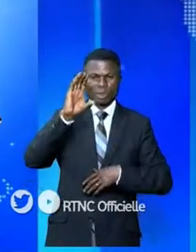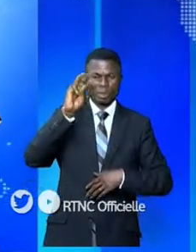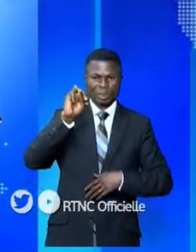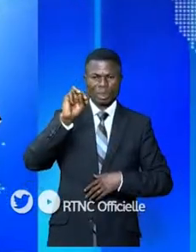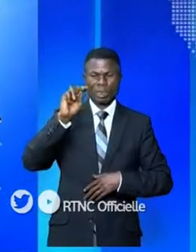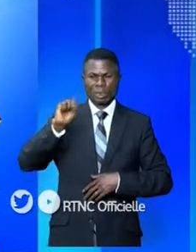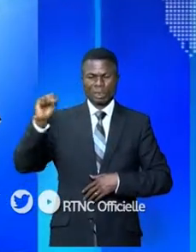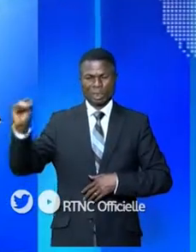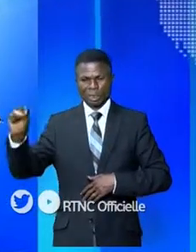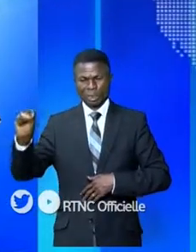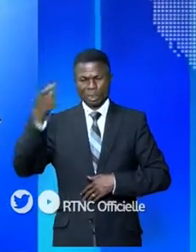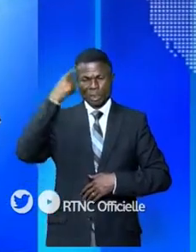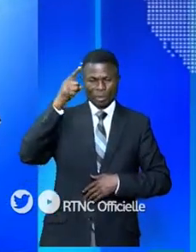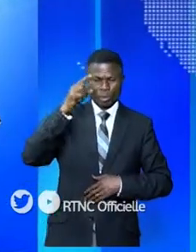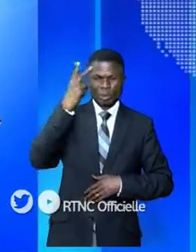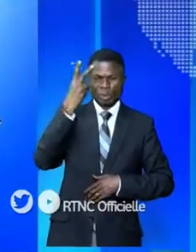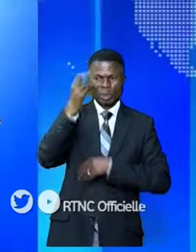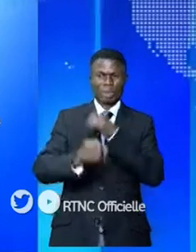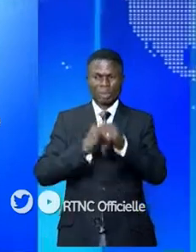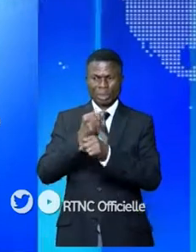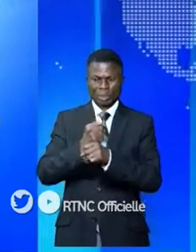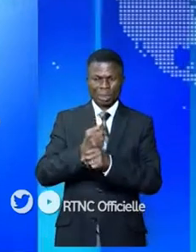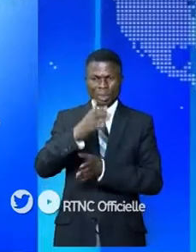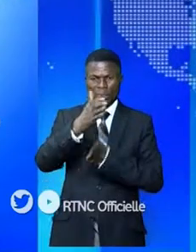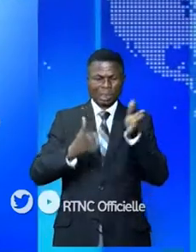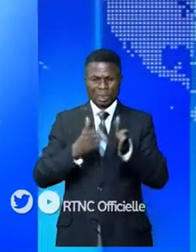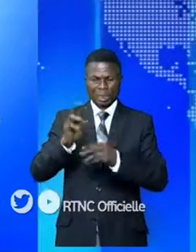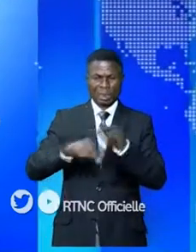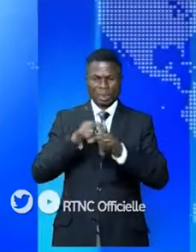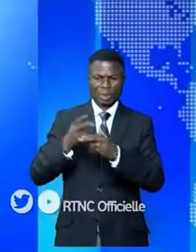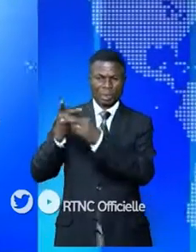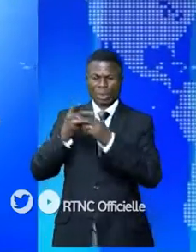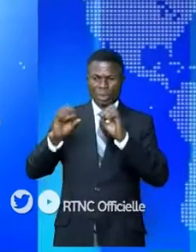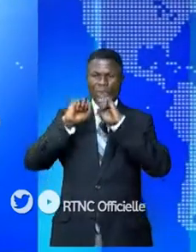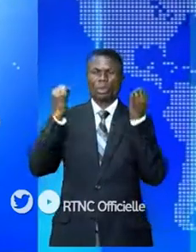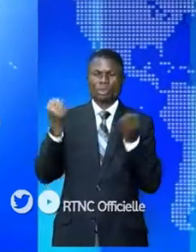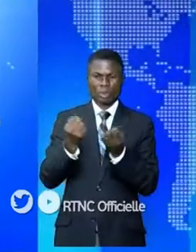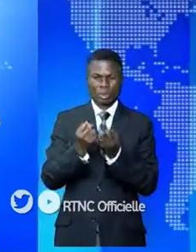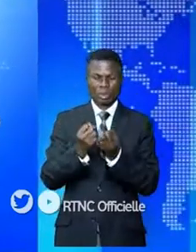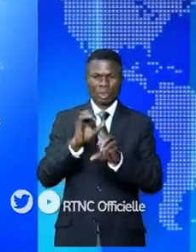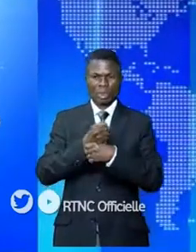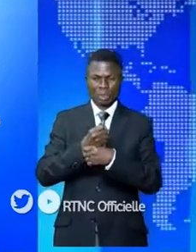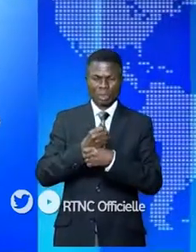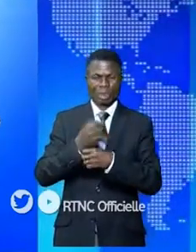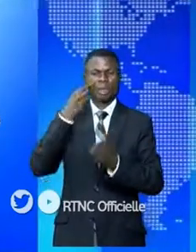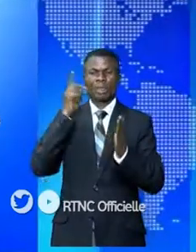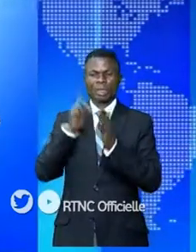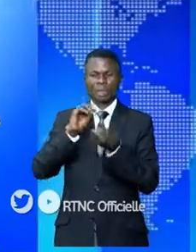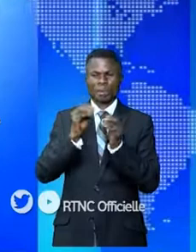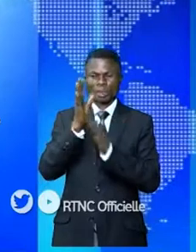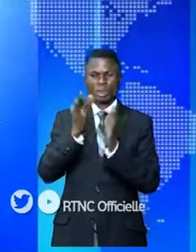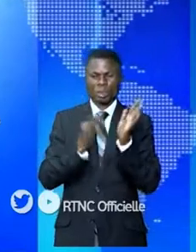à l'occasion du deuxième anniversaire de la Caisse nationale de sécurité sociale créée par le décret numéro